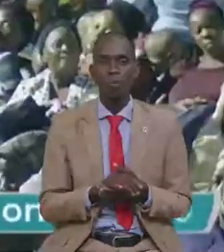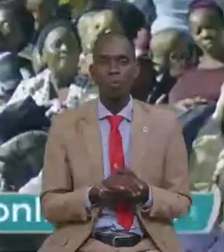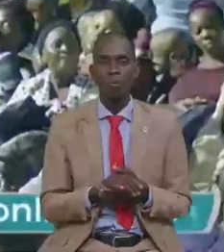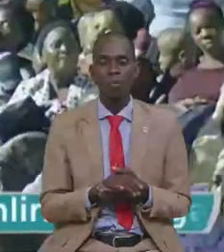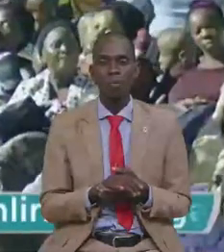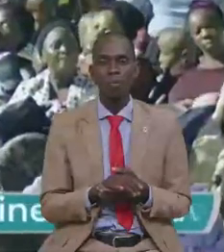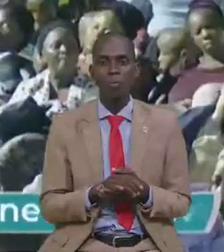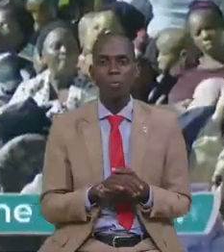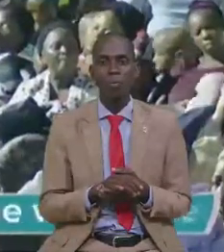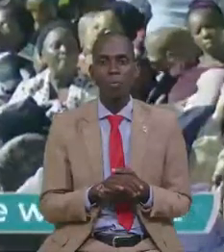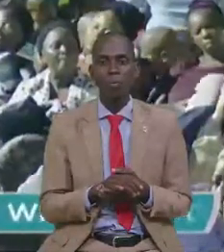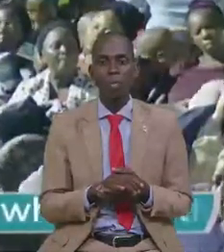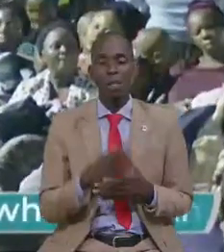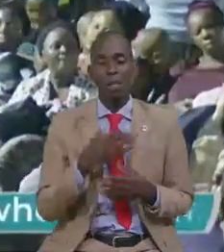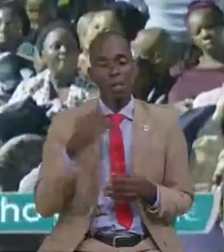banquet.